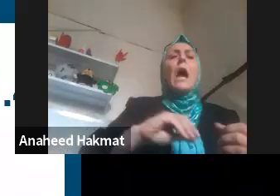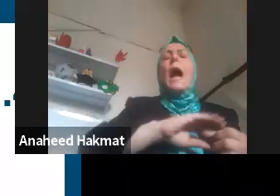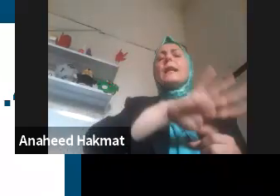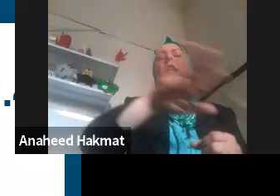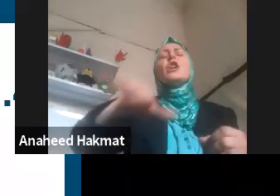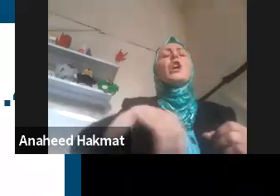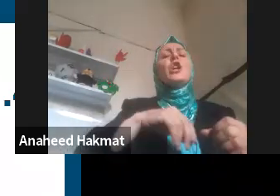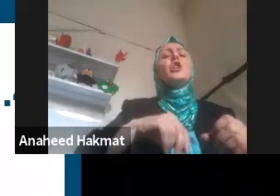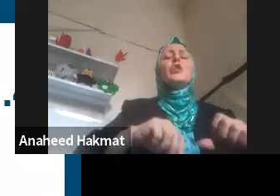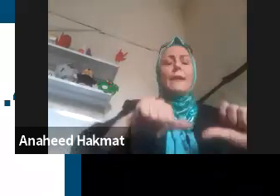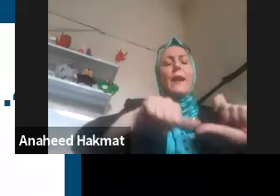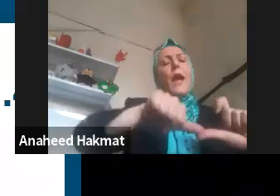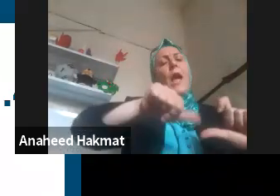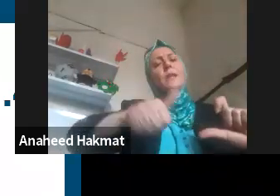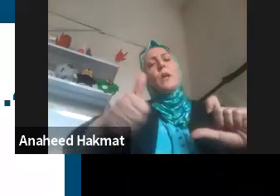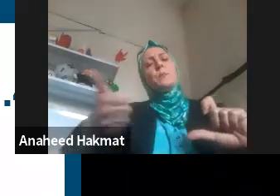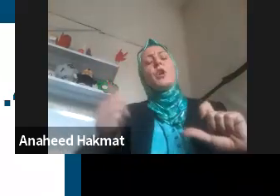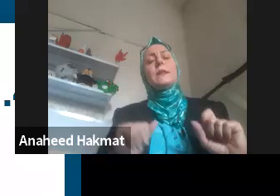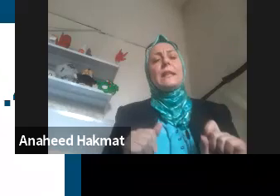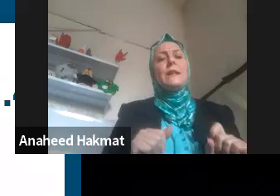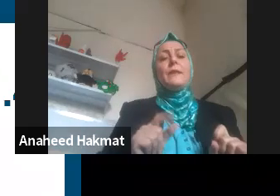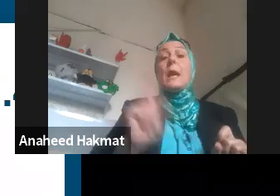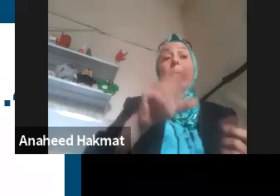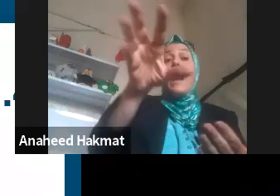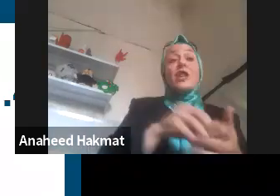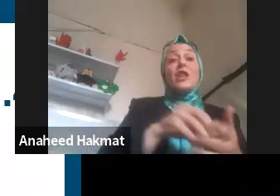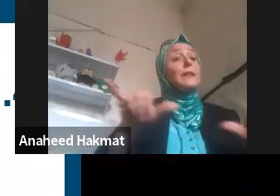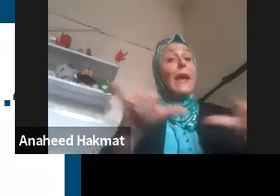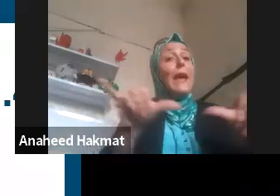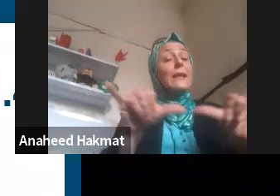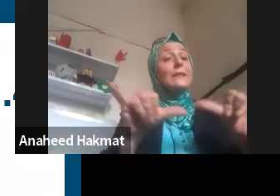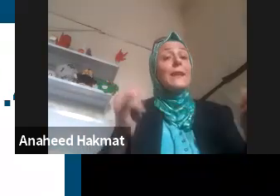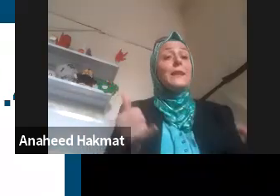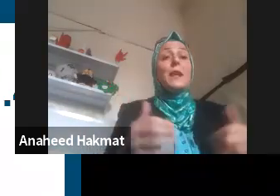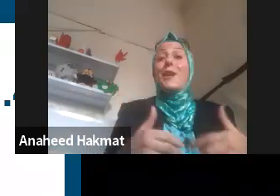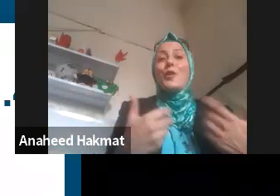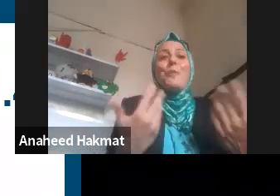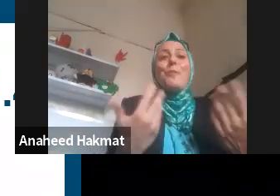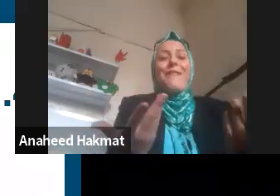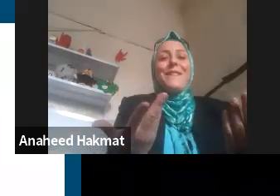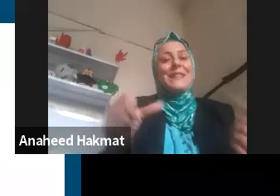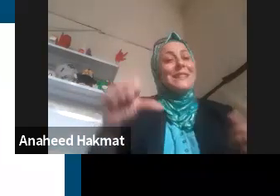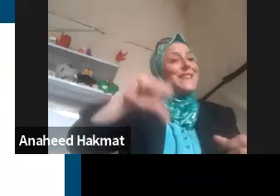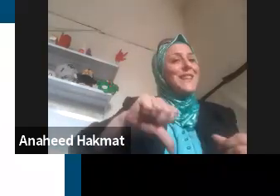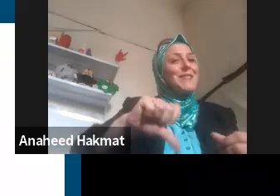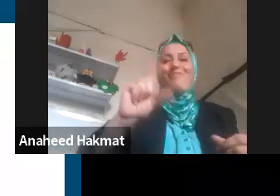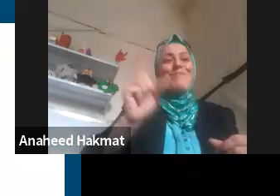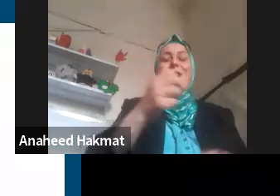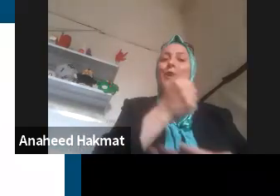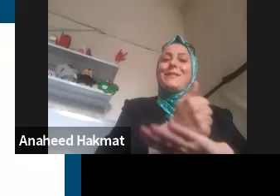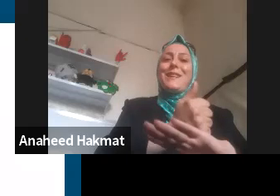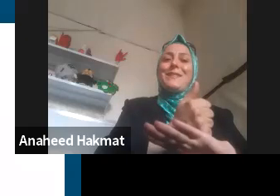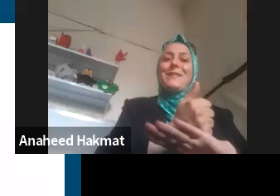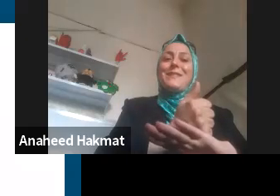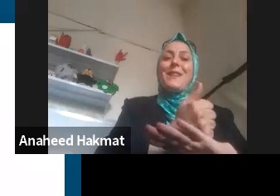عن بعد دون الحاجة إلى خدمة الإنترنت. إذا الإنترنت ما كان فينا كتير نتكل عليه يستعملوا أبليكيشنز